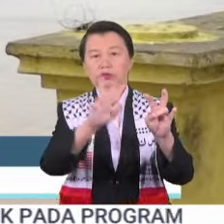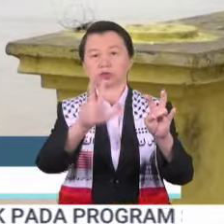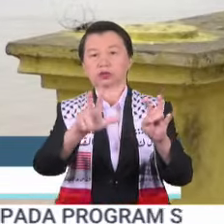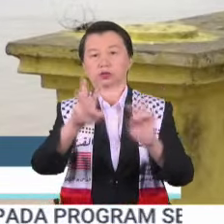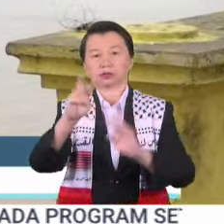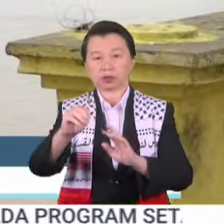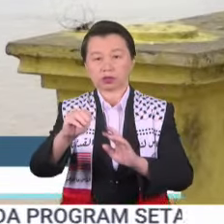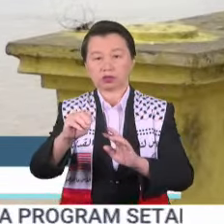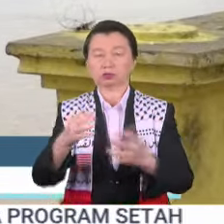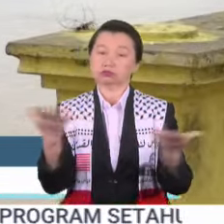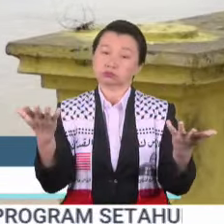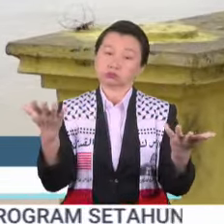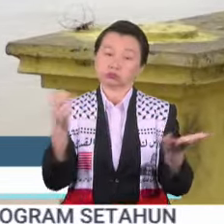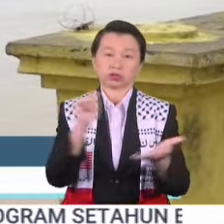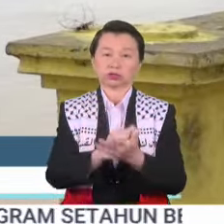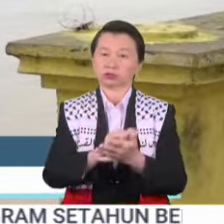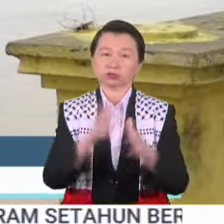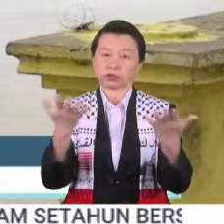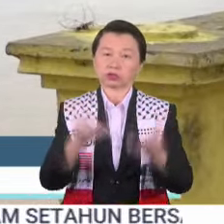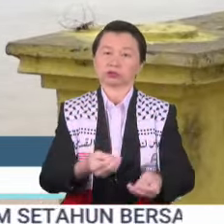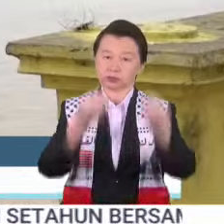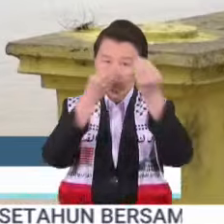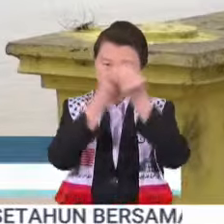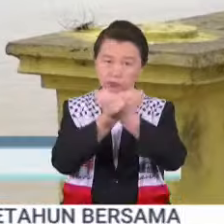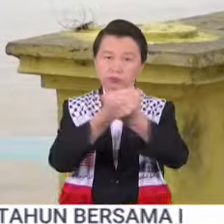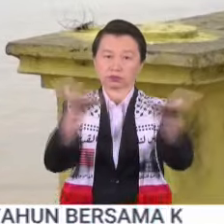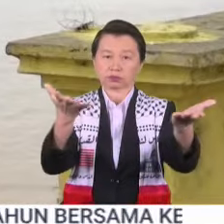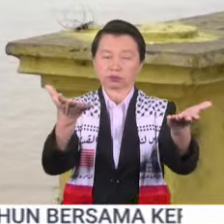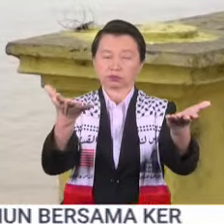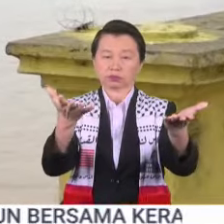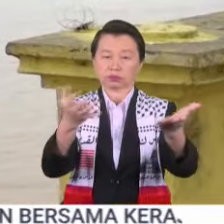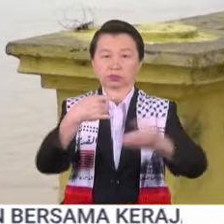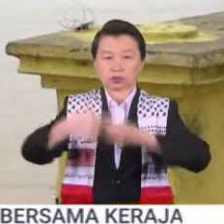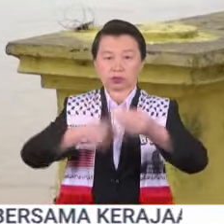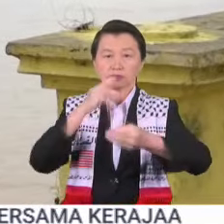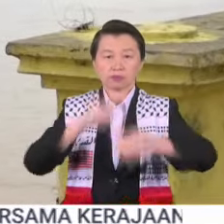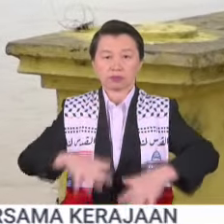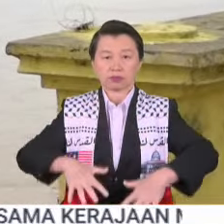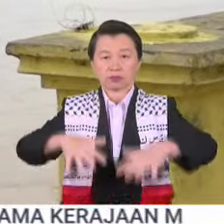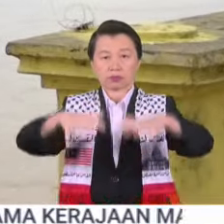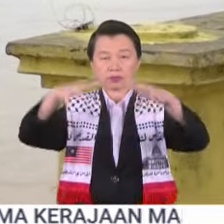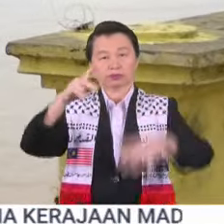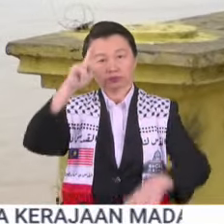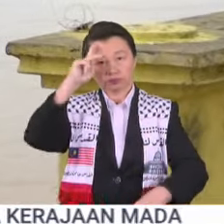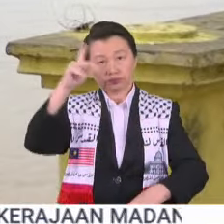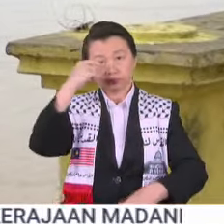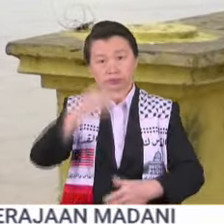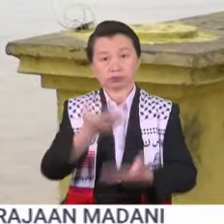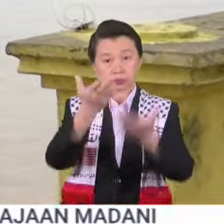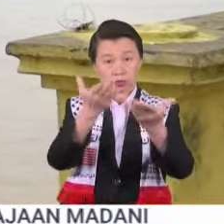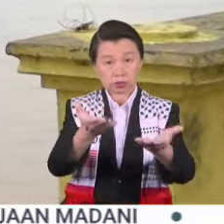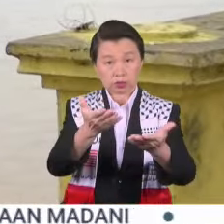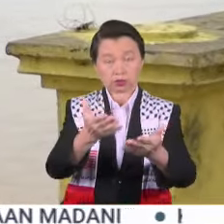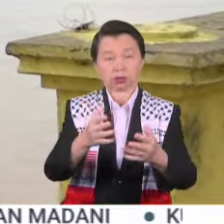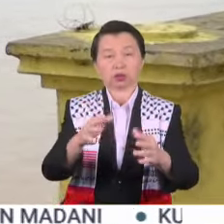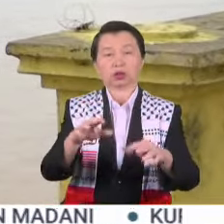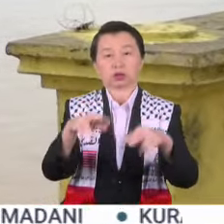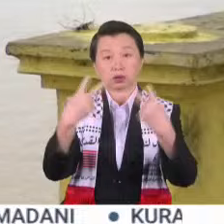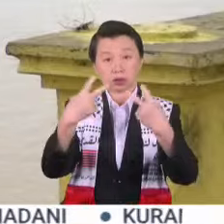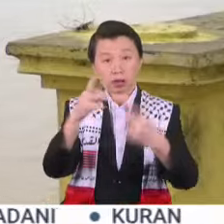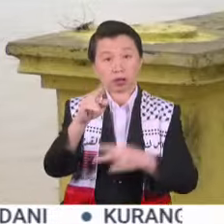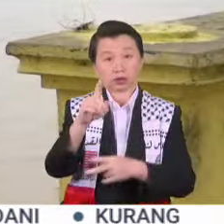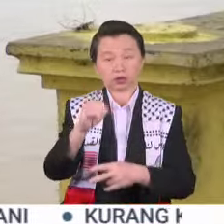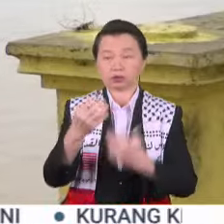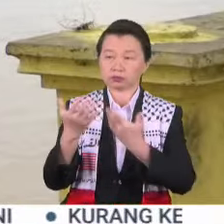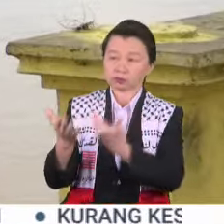17.23 meter. Saya kira itu saja perkongsian ataupun info berkenaan dengan banjir di Kelantan untuk anda penonton berita RTM. Terus